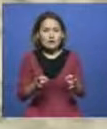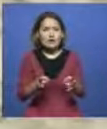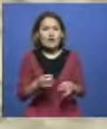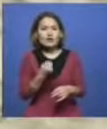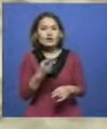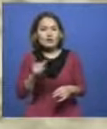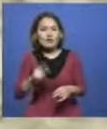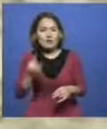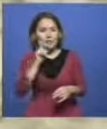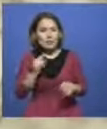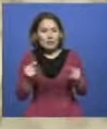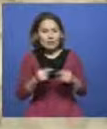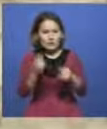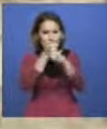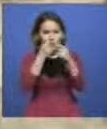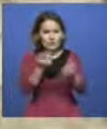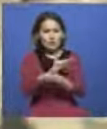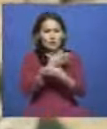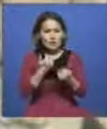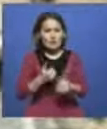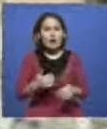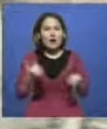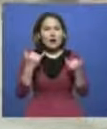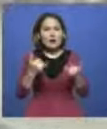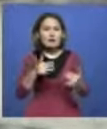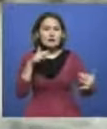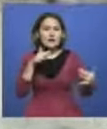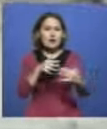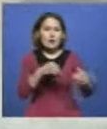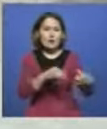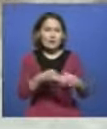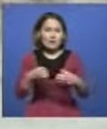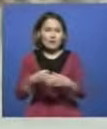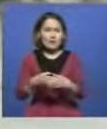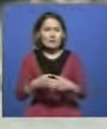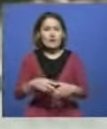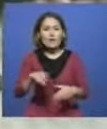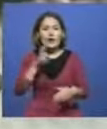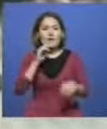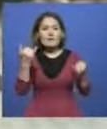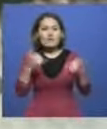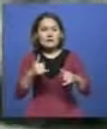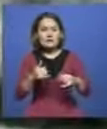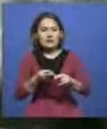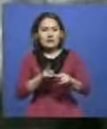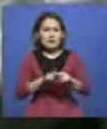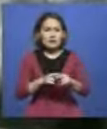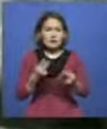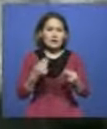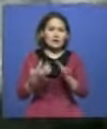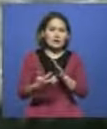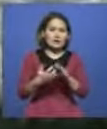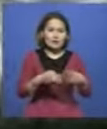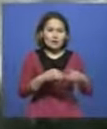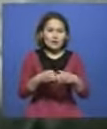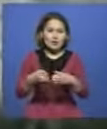жоқ. Қарулы қақтығысқа қаралтынға бай аймақ үшін жергілікті екі тайпа арасындағы талас себеп болған. Ақпарат құралдарының хабарлауынша